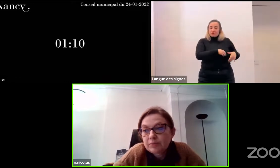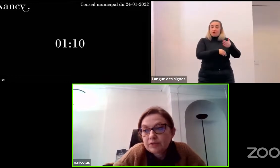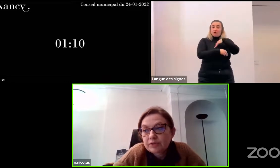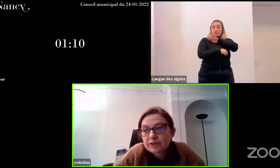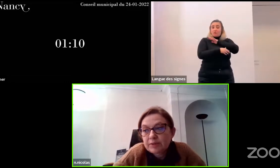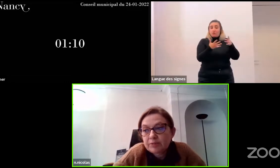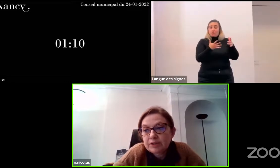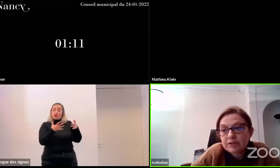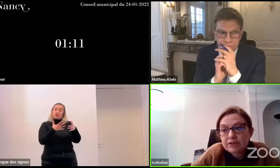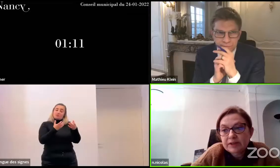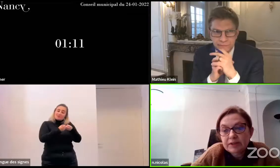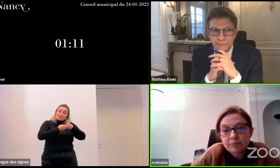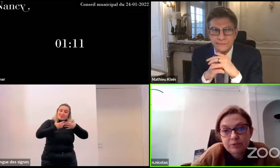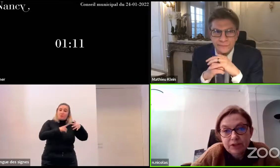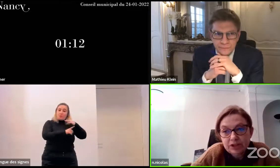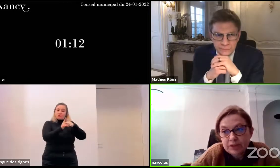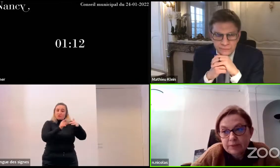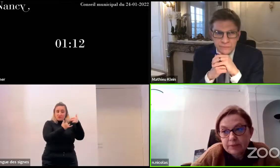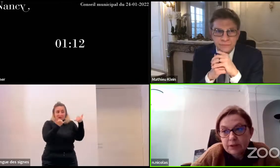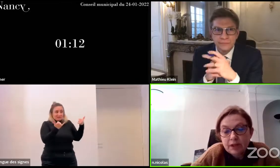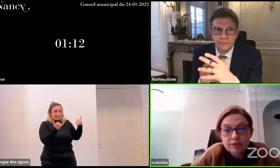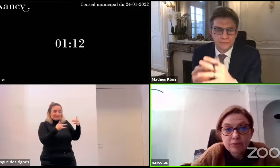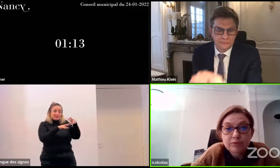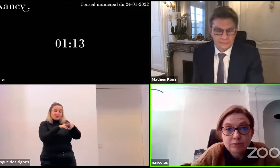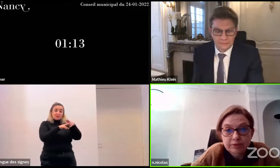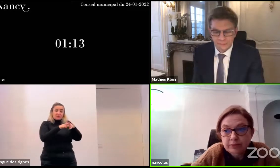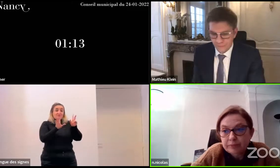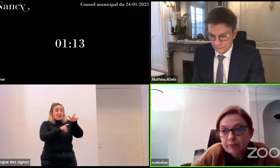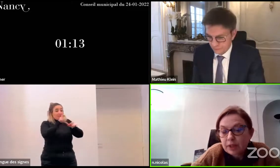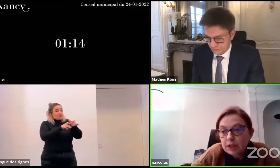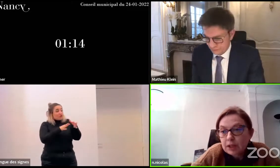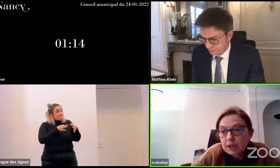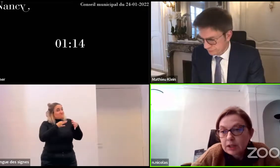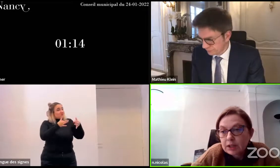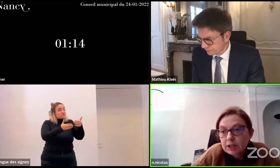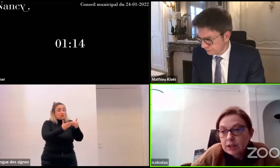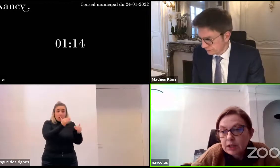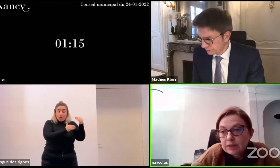et du développement social pour les Nancyens les plus fragiles, adultes ou enfants.